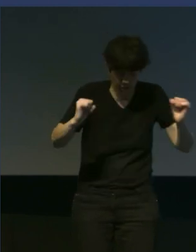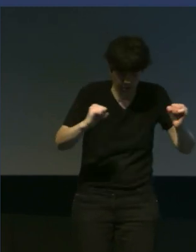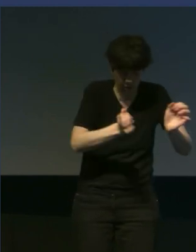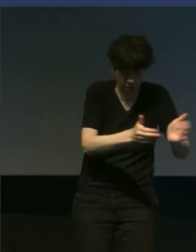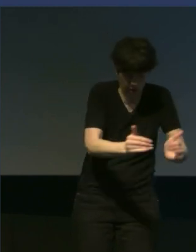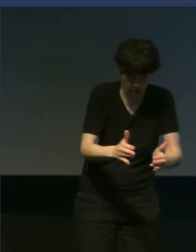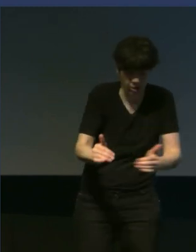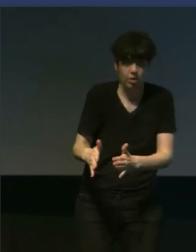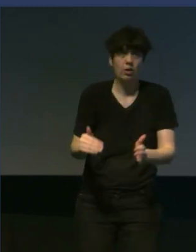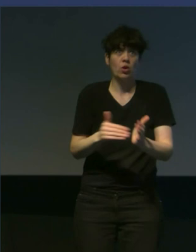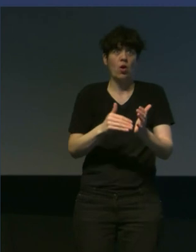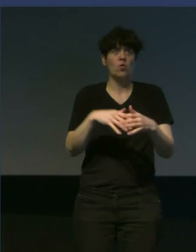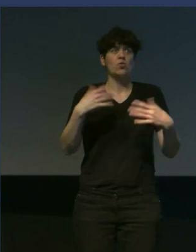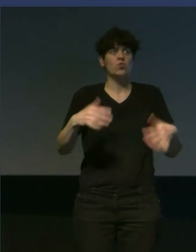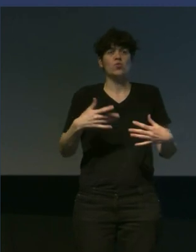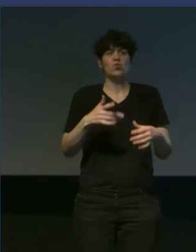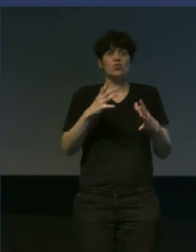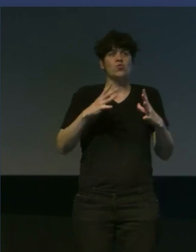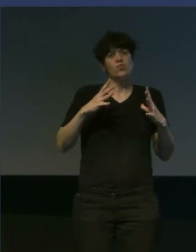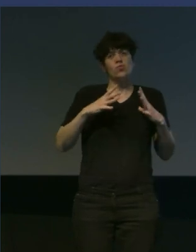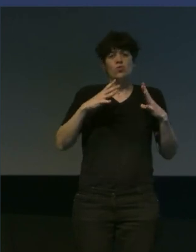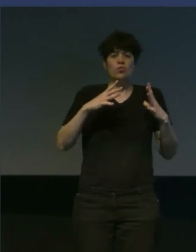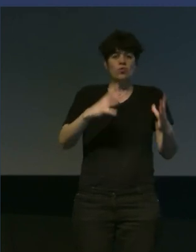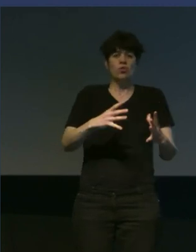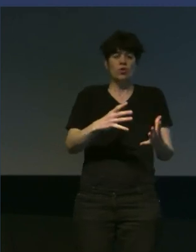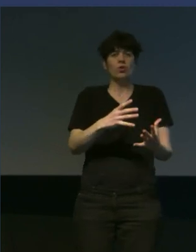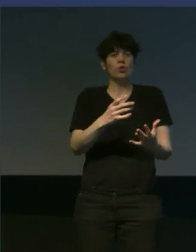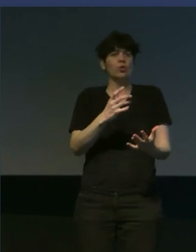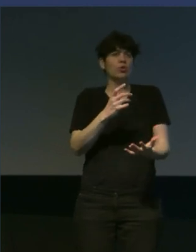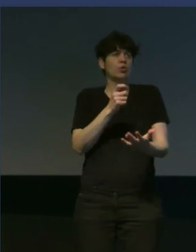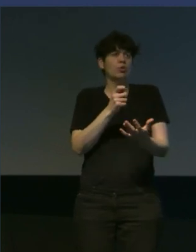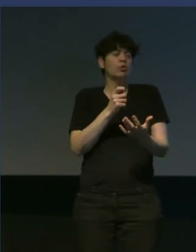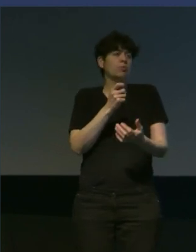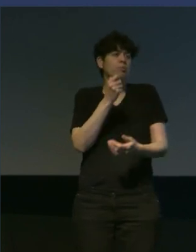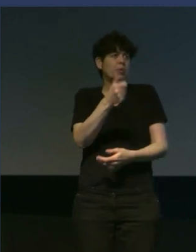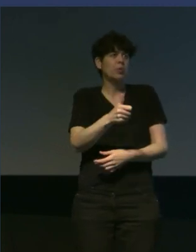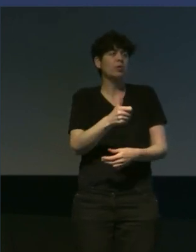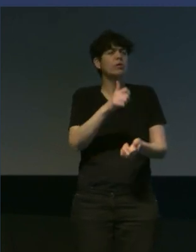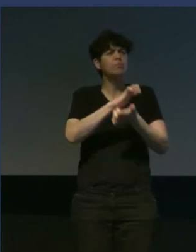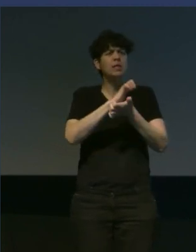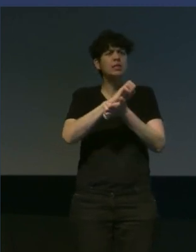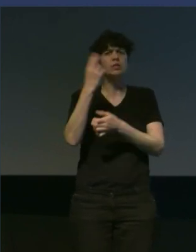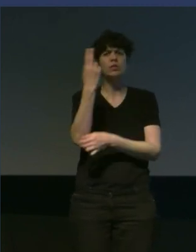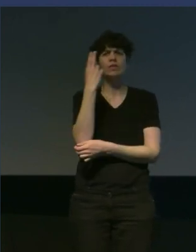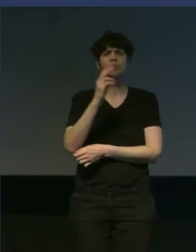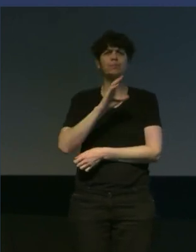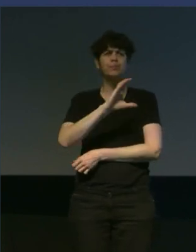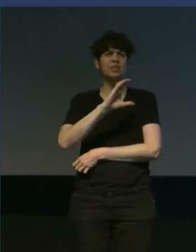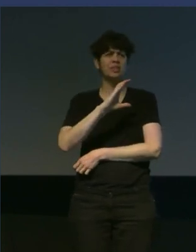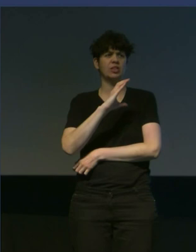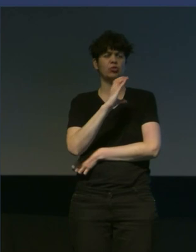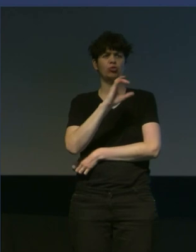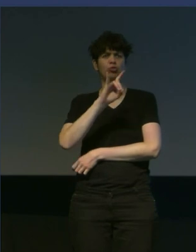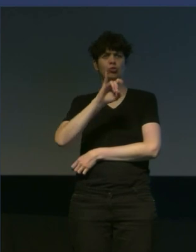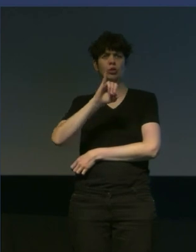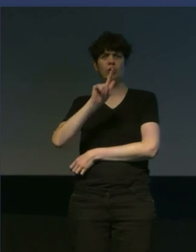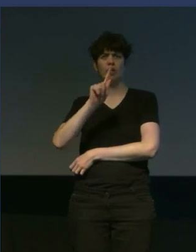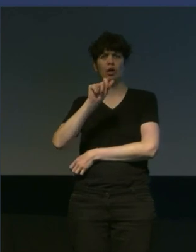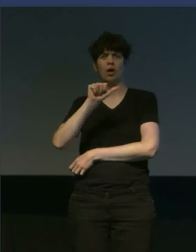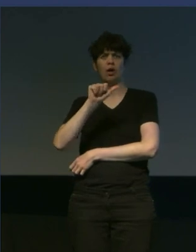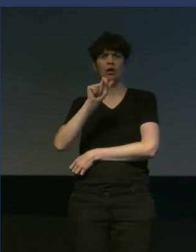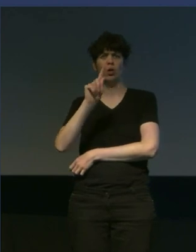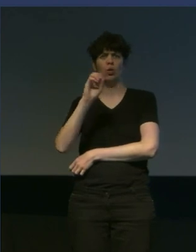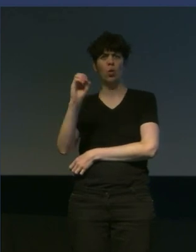pensent pouvoir investir. Donc c'est assez compliqué. On avait les presses universitaires de Chicago qui étaient très intéressées à un moment.